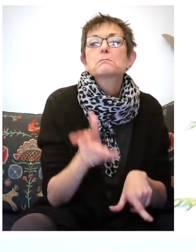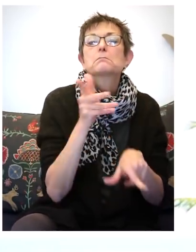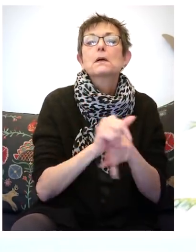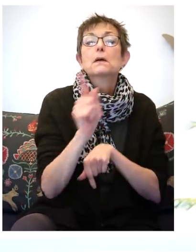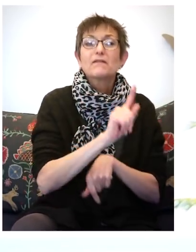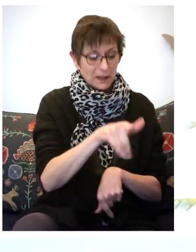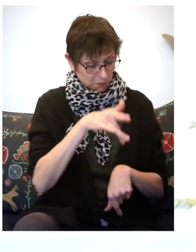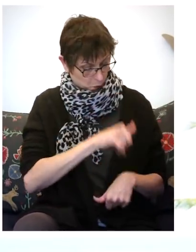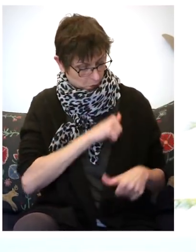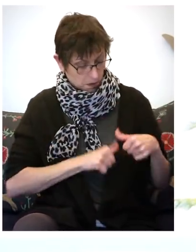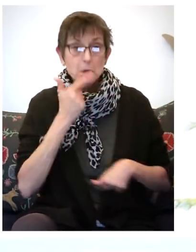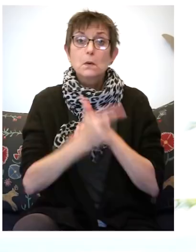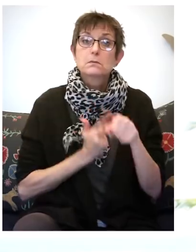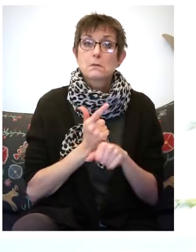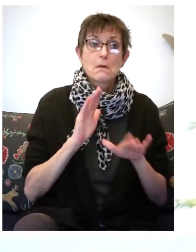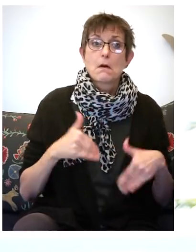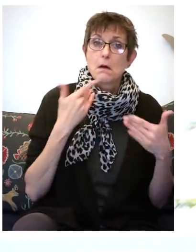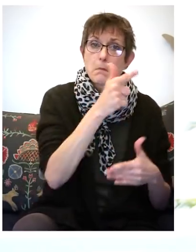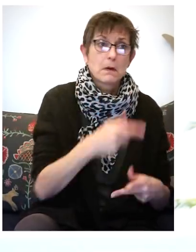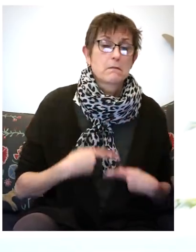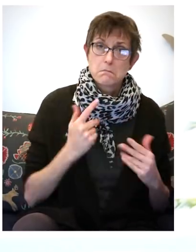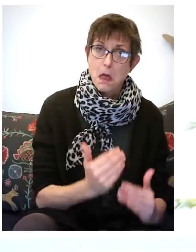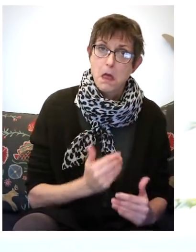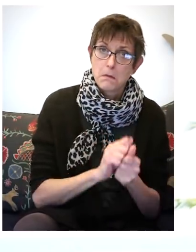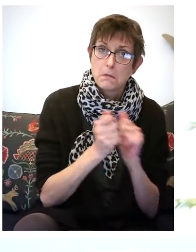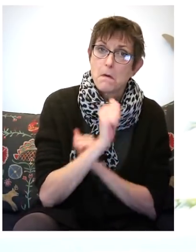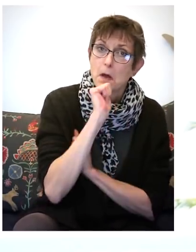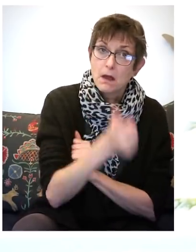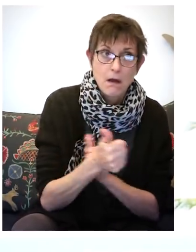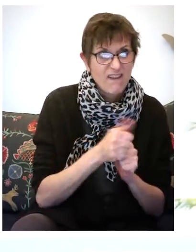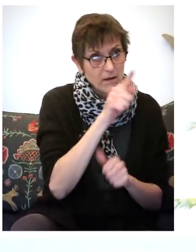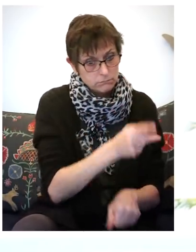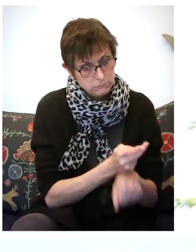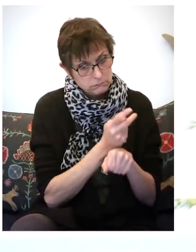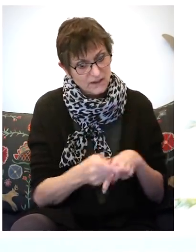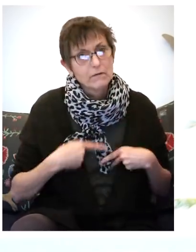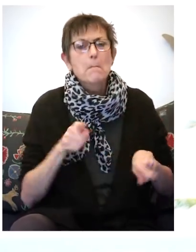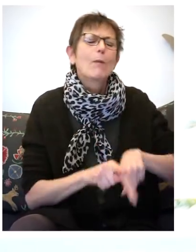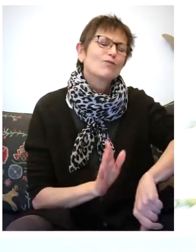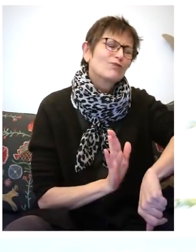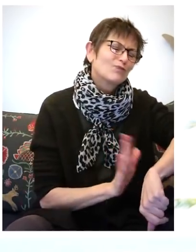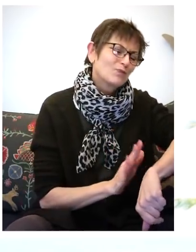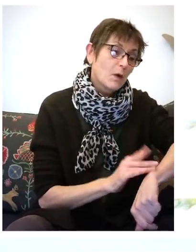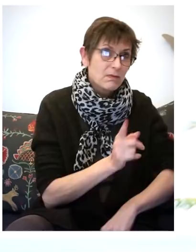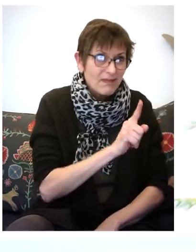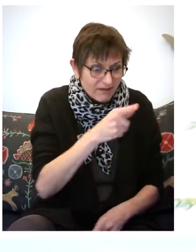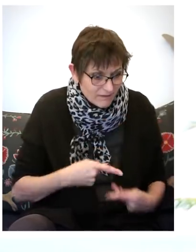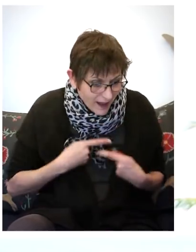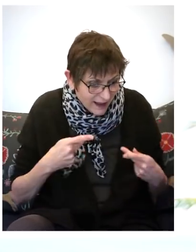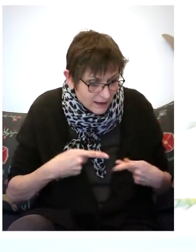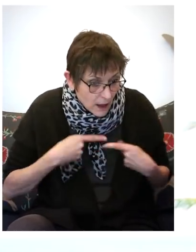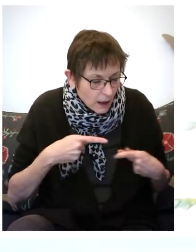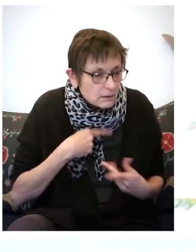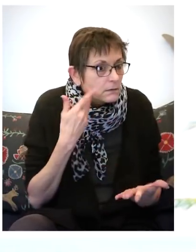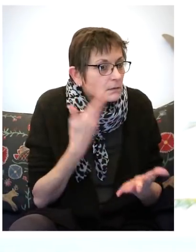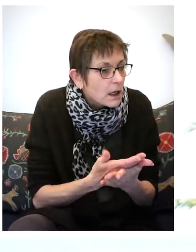personnes-là, 2 ans après, n'ont rien réussi à changer du tout. Au péril de leur vie. Parce que là, c'est pas recommandé pour eux, c'est vital. Et